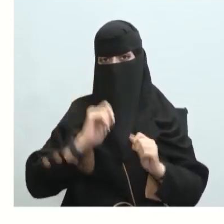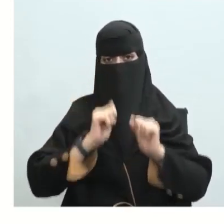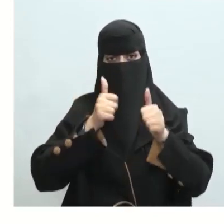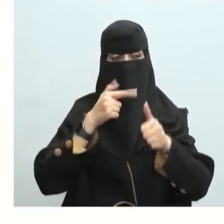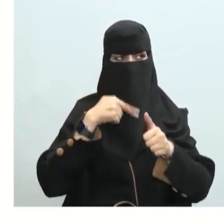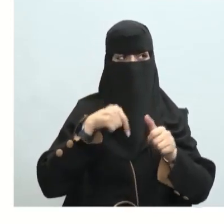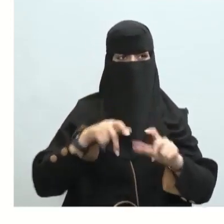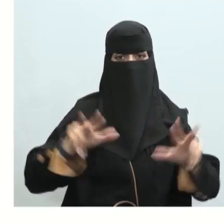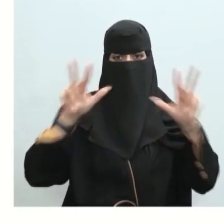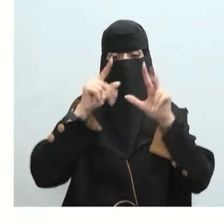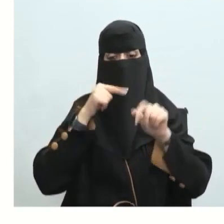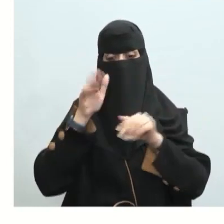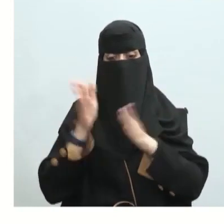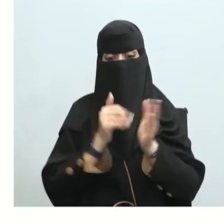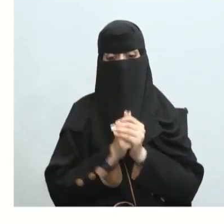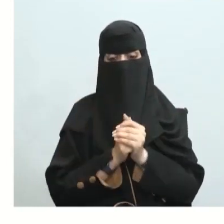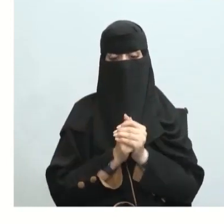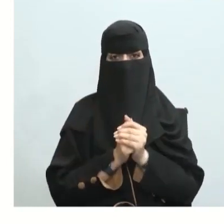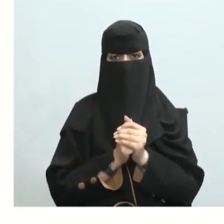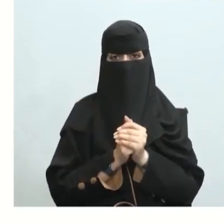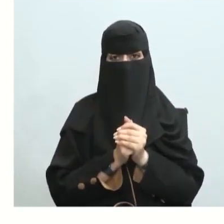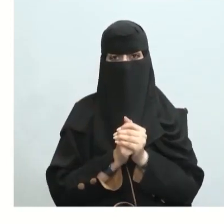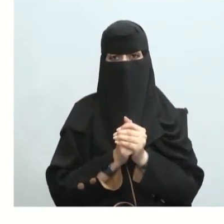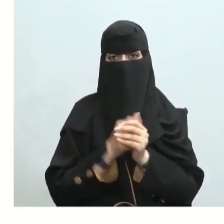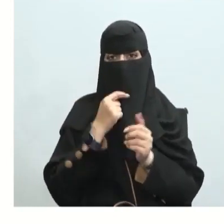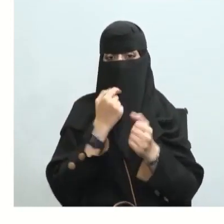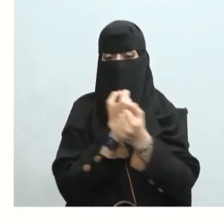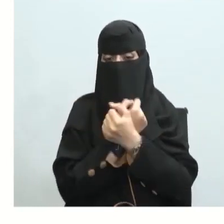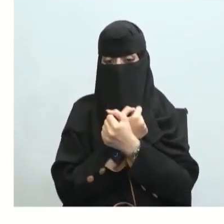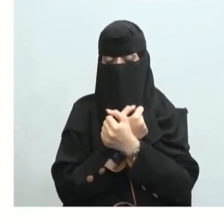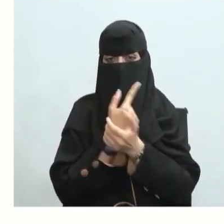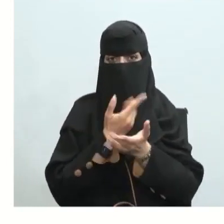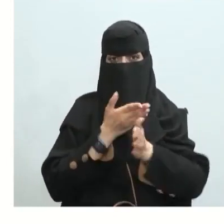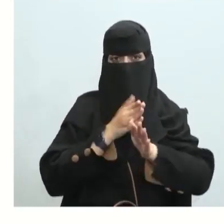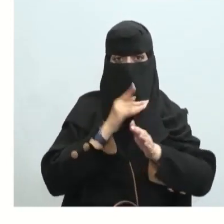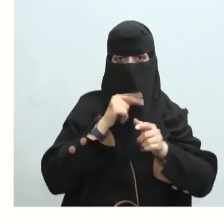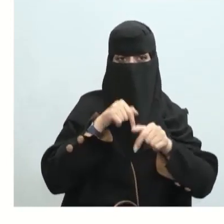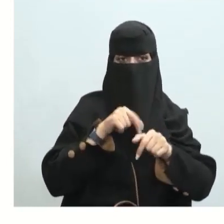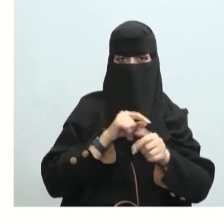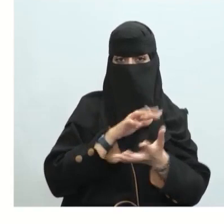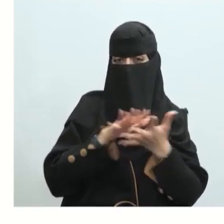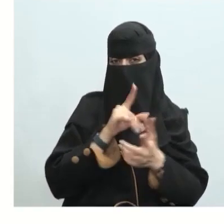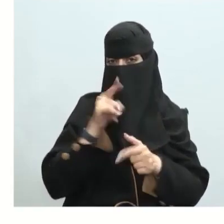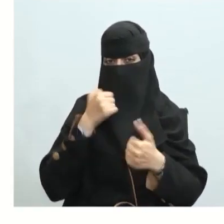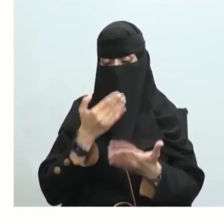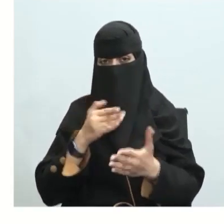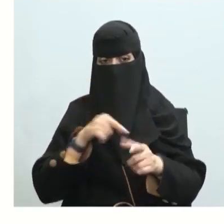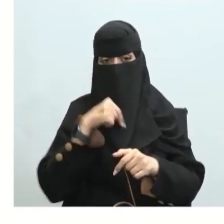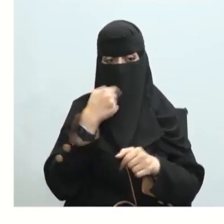على الدعايه الفاظ مؤثره امان على اصعب الطرقات هنا ذكرت وكذلك شكل بديع جذاب